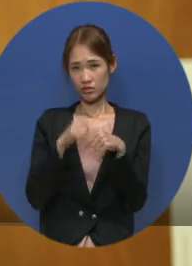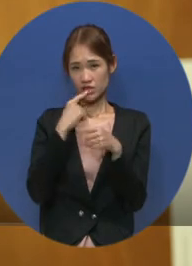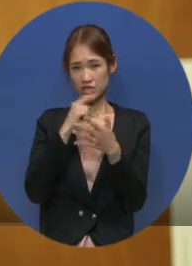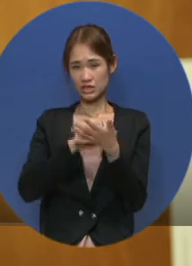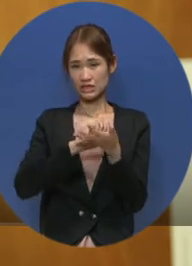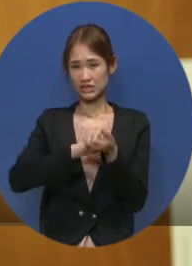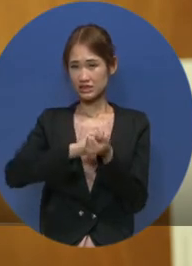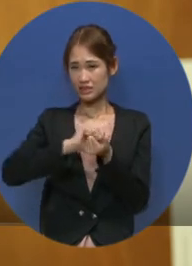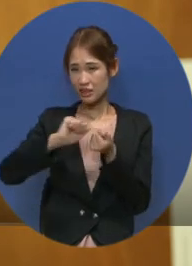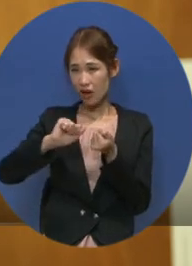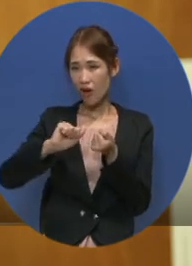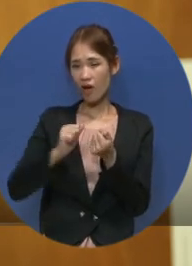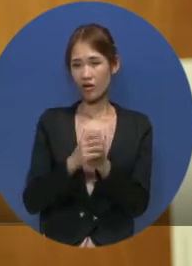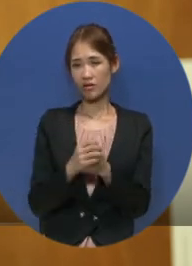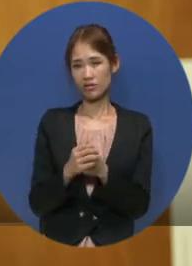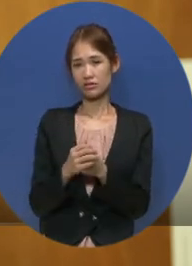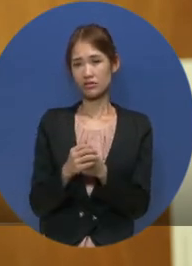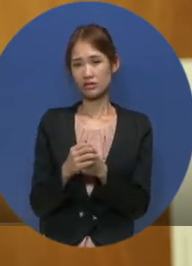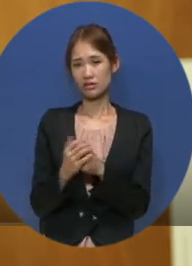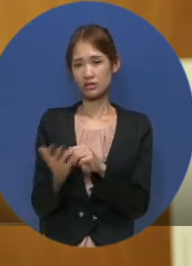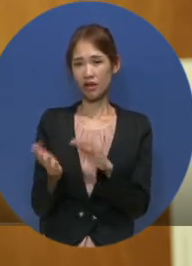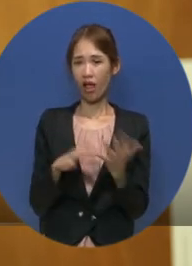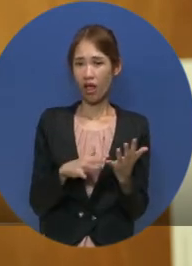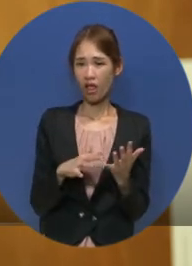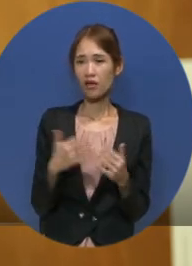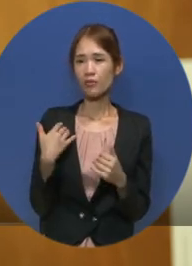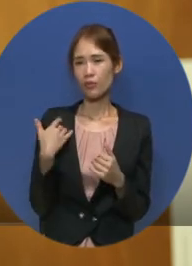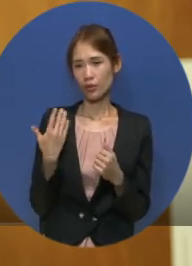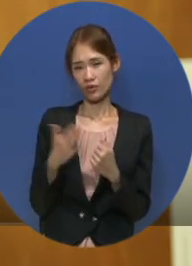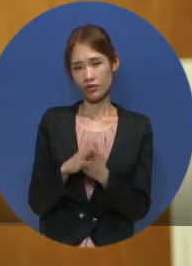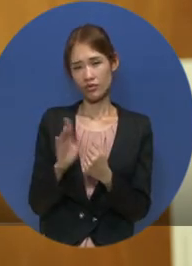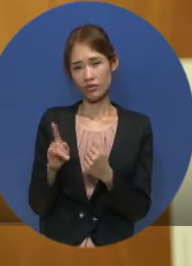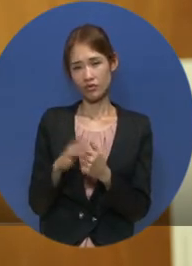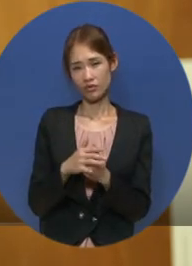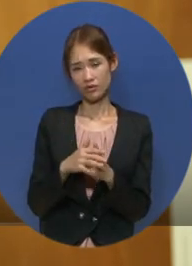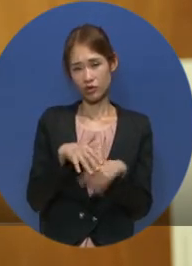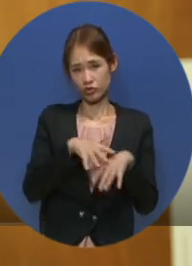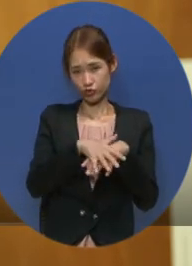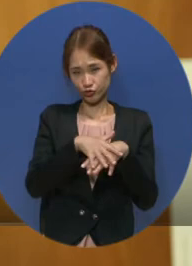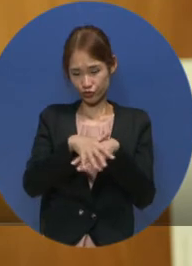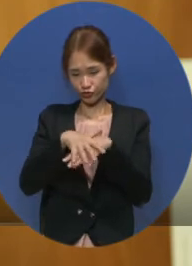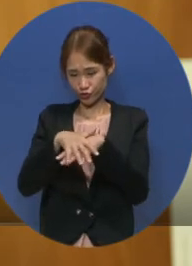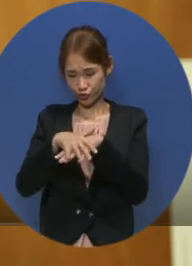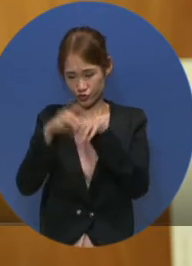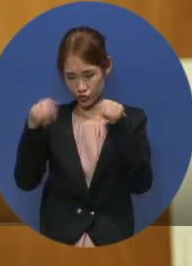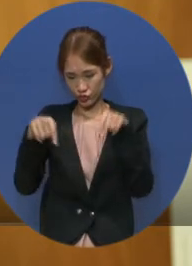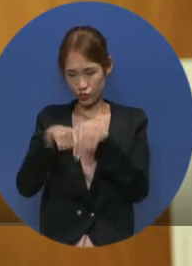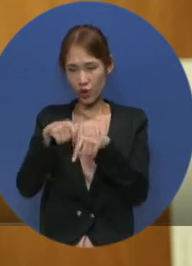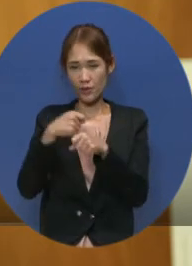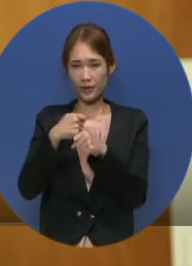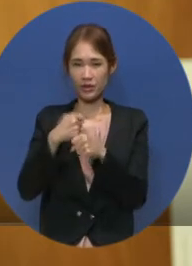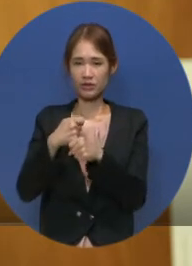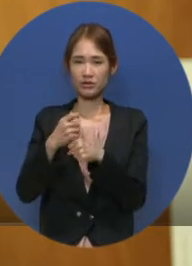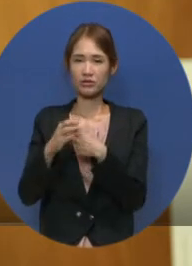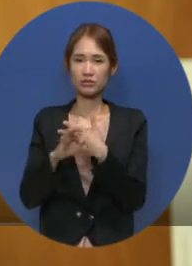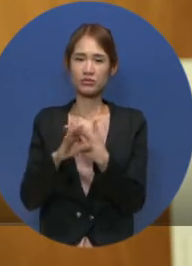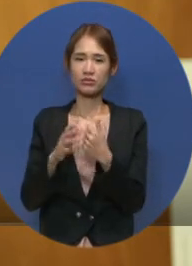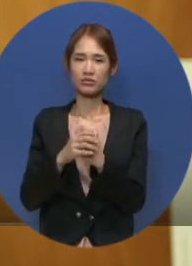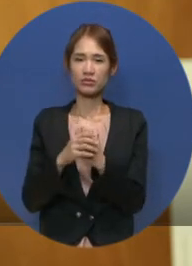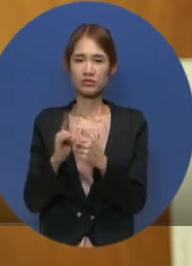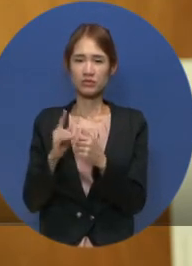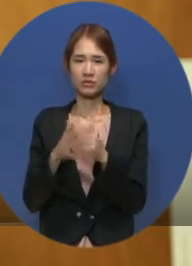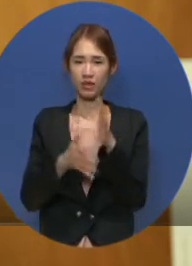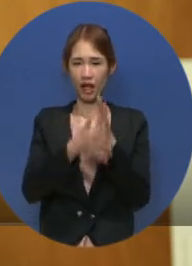쉽게 찢어지거나 쓰러질 수 있지만 이렇게 기하학적인 구조화를 시키면은 마치